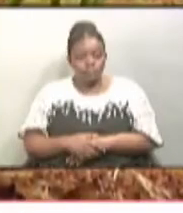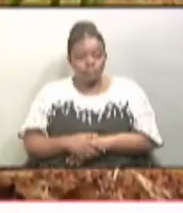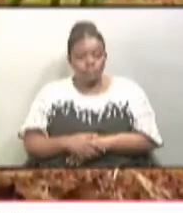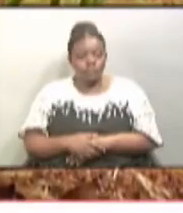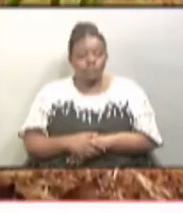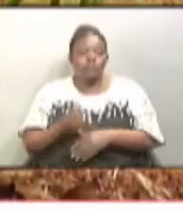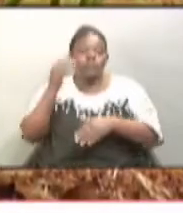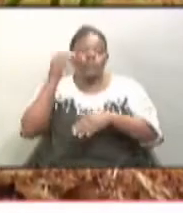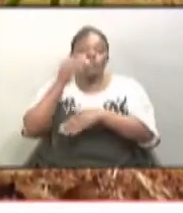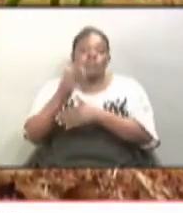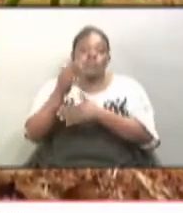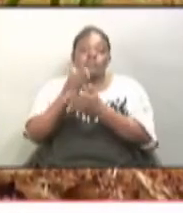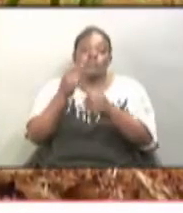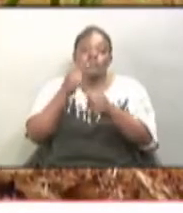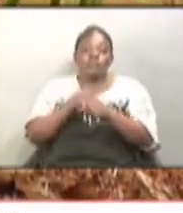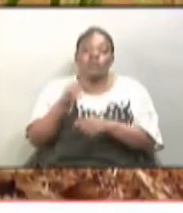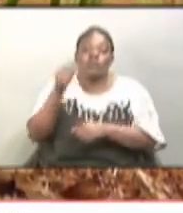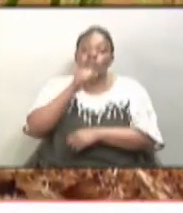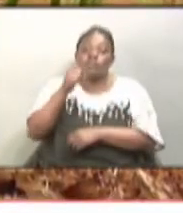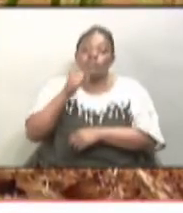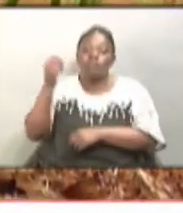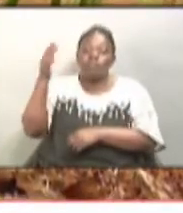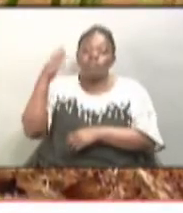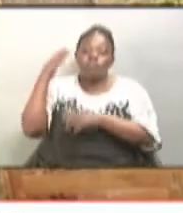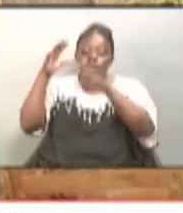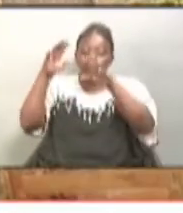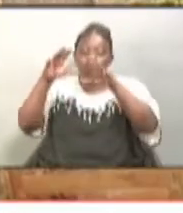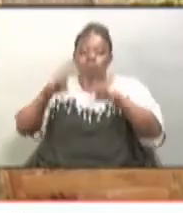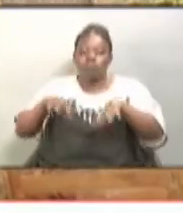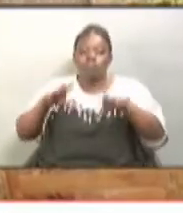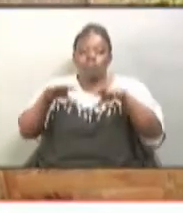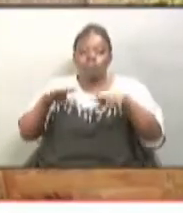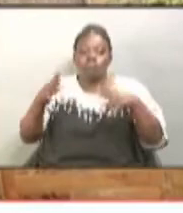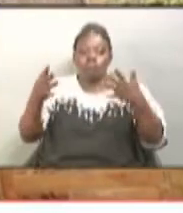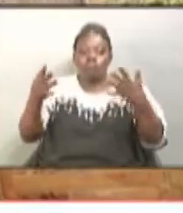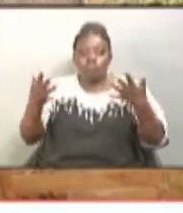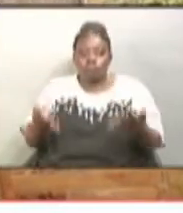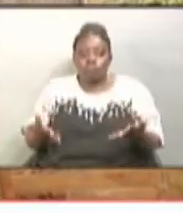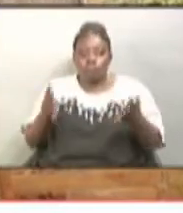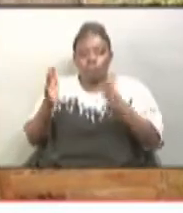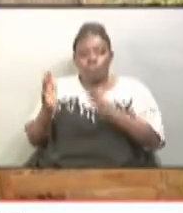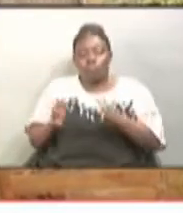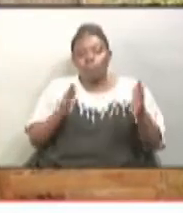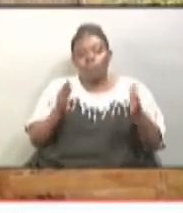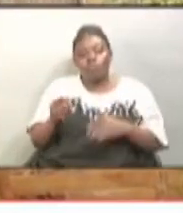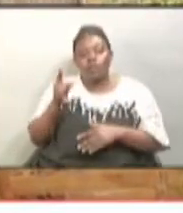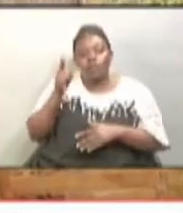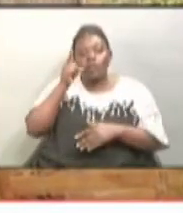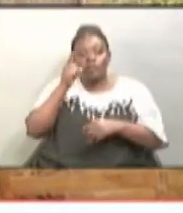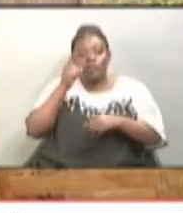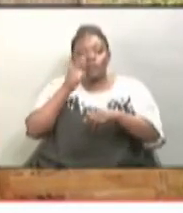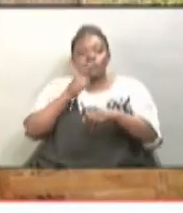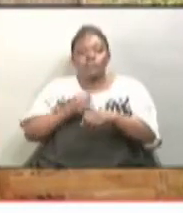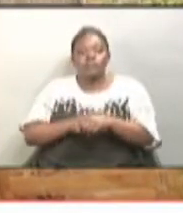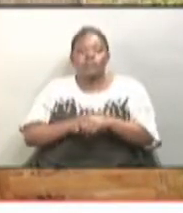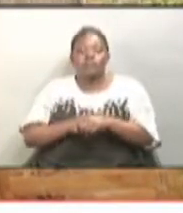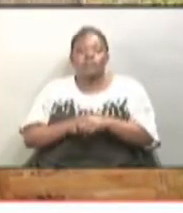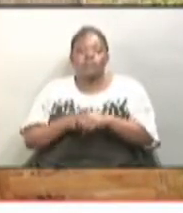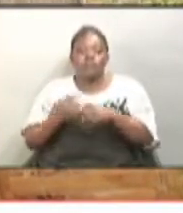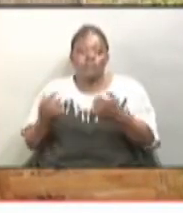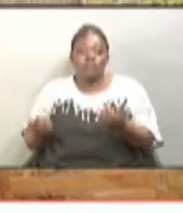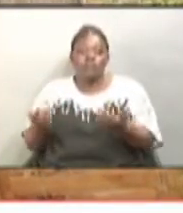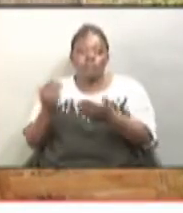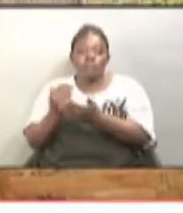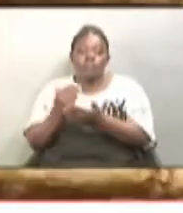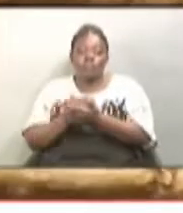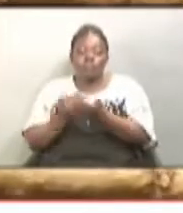Oluvannyuma lw'ekiseera nga bajjajjaffe enkuba ebataataaganya ne balemesa okuteekateeka ekyemisana n'ekyeggulo mu budde olw'enku